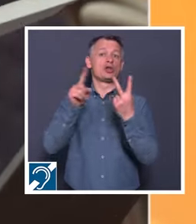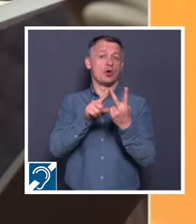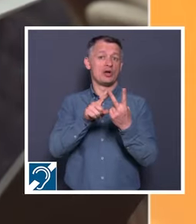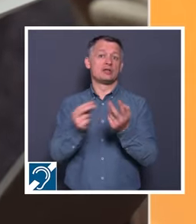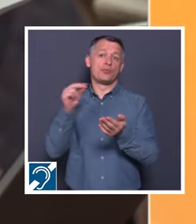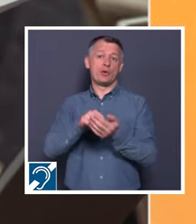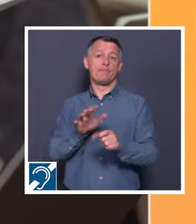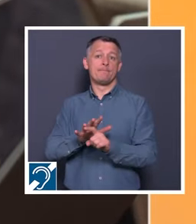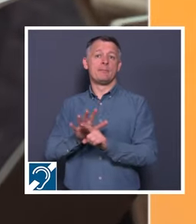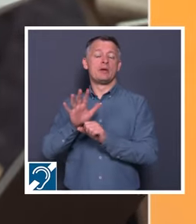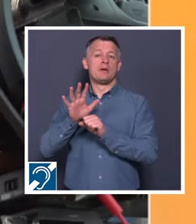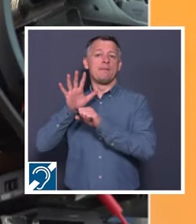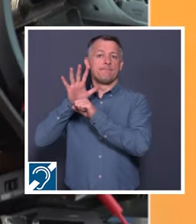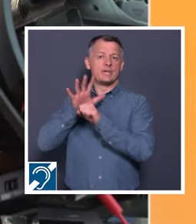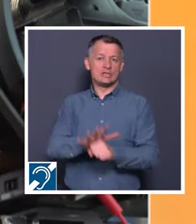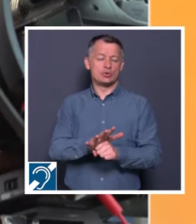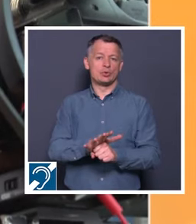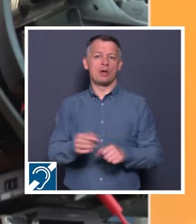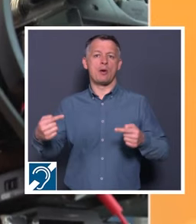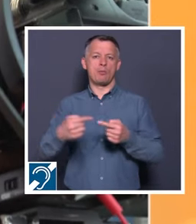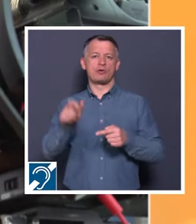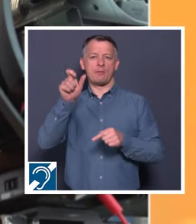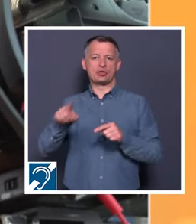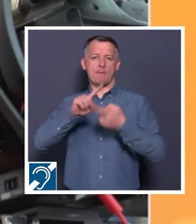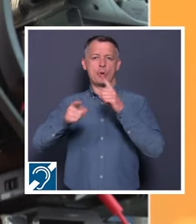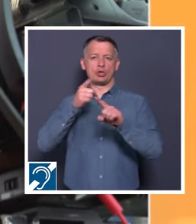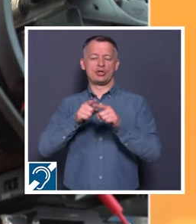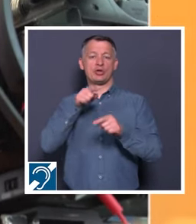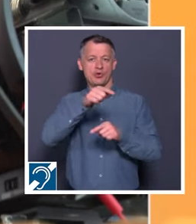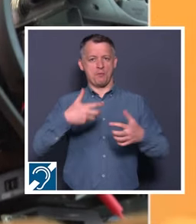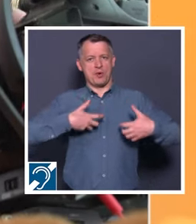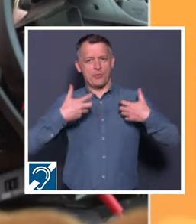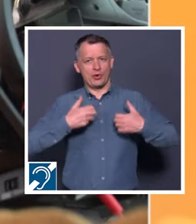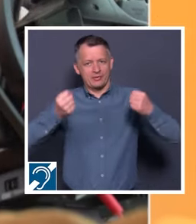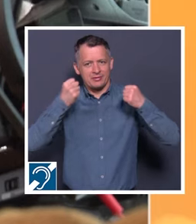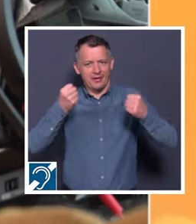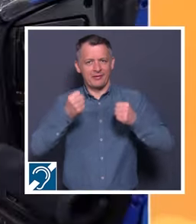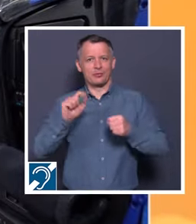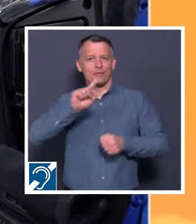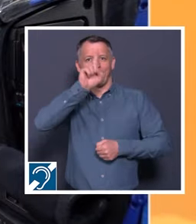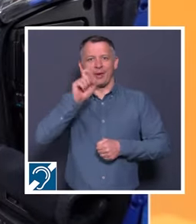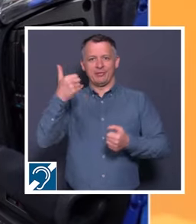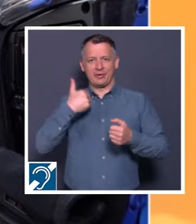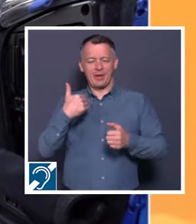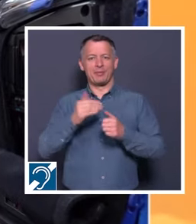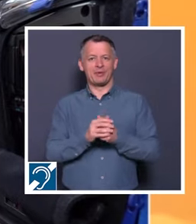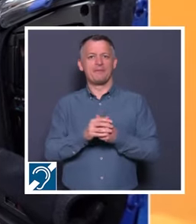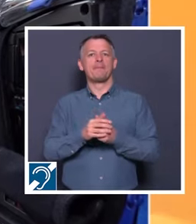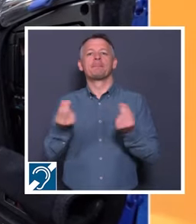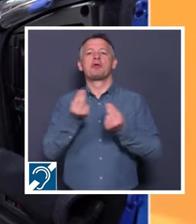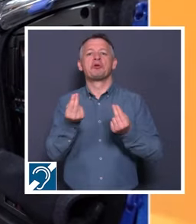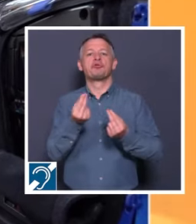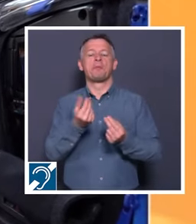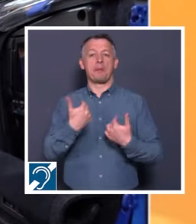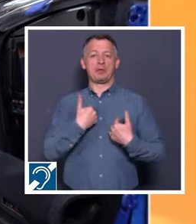politicieni. Și m-am bucurat foarte tare că ai ridicat la fileu la început întrebarea asta cu de ce